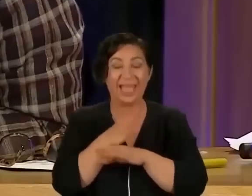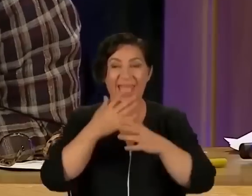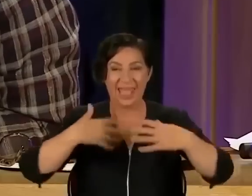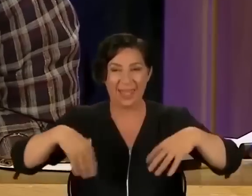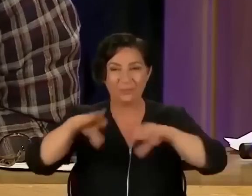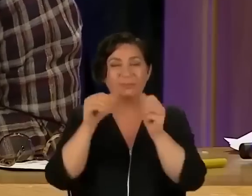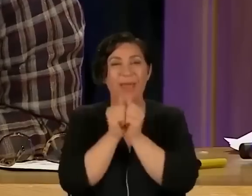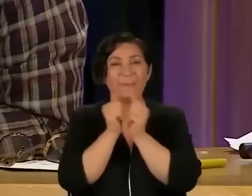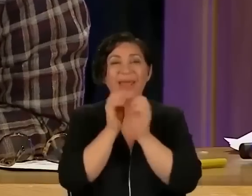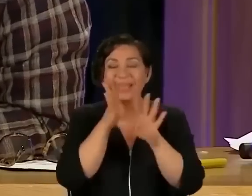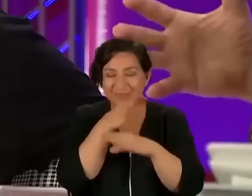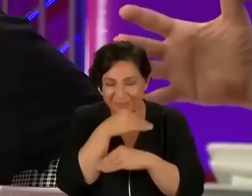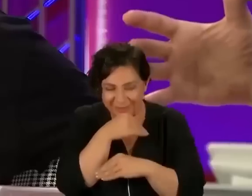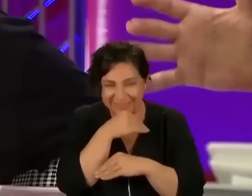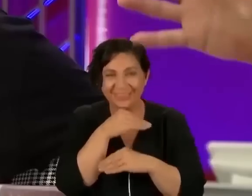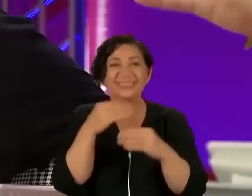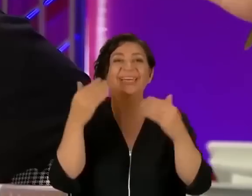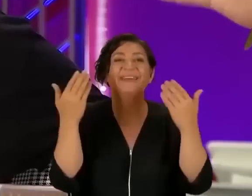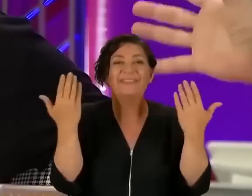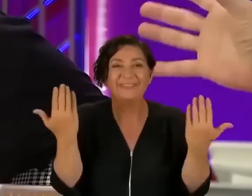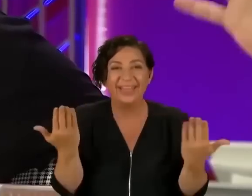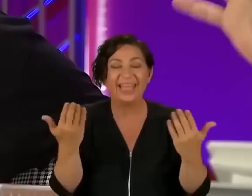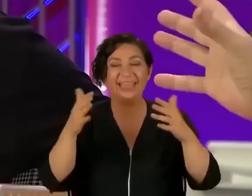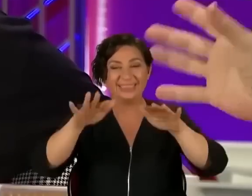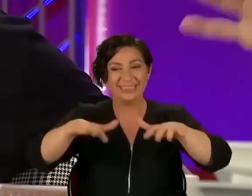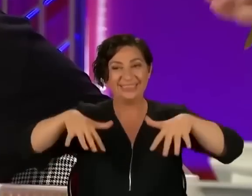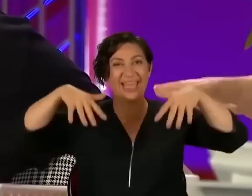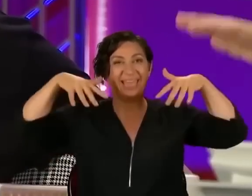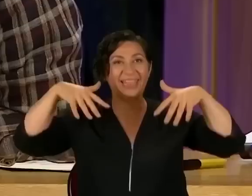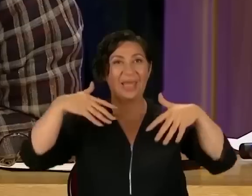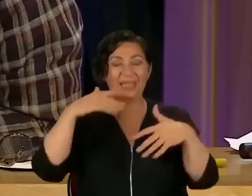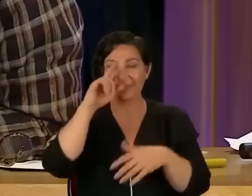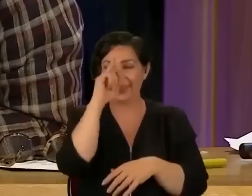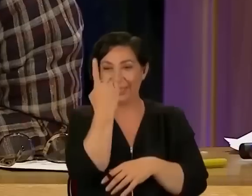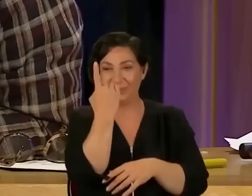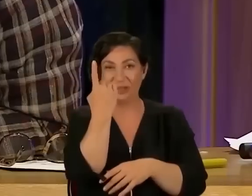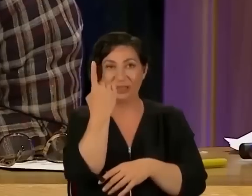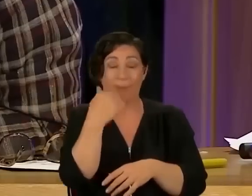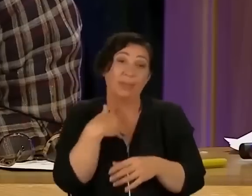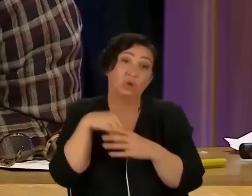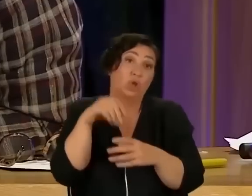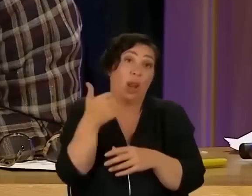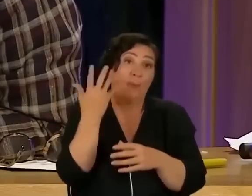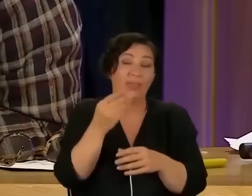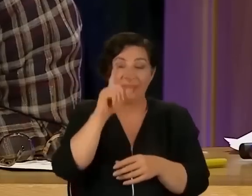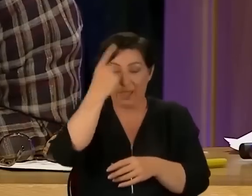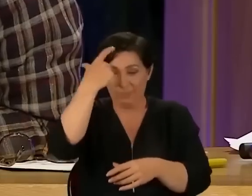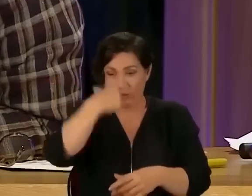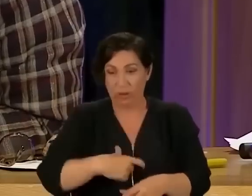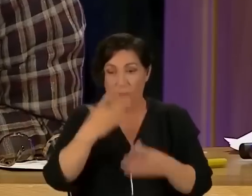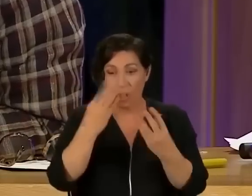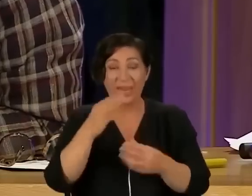hepimiz beraber yaşlanacağız. Evet. Ve sahnede tek başına, benim önemsediğim şu. Sahnede tek başına olan